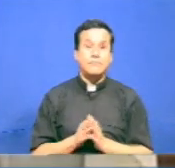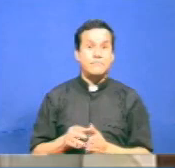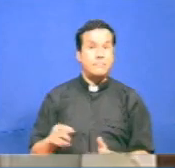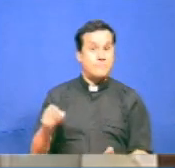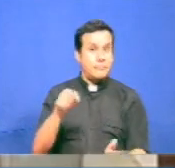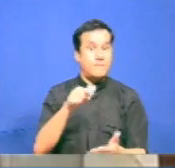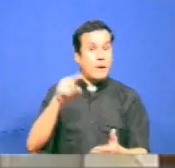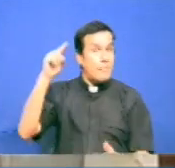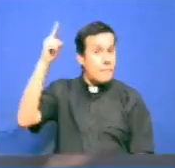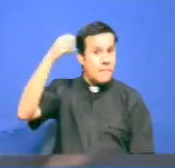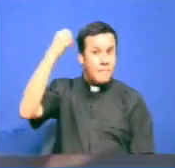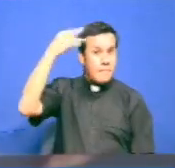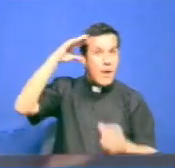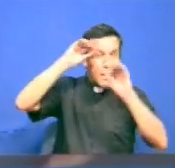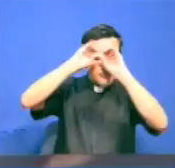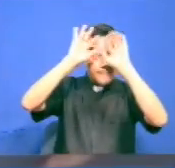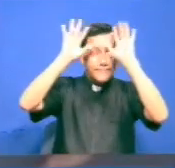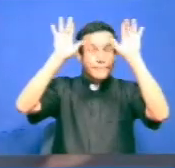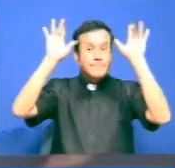Fumbo la imani,